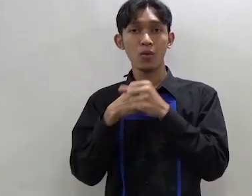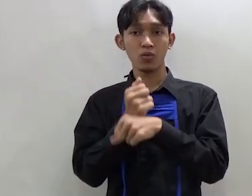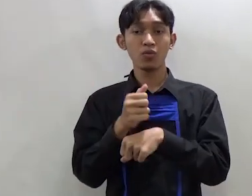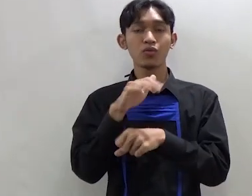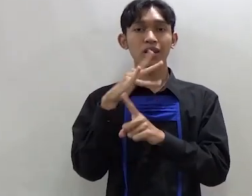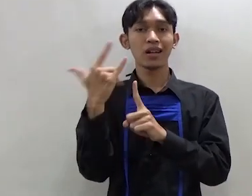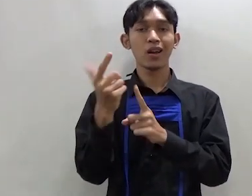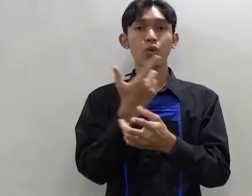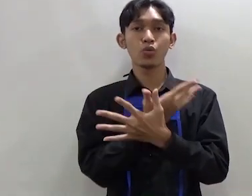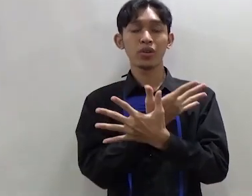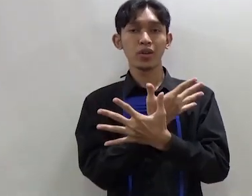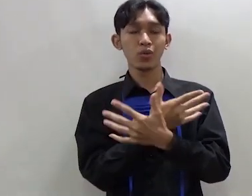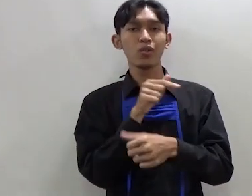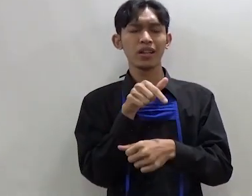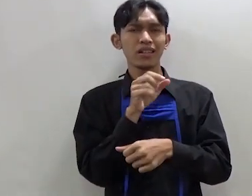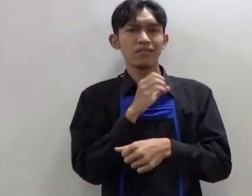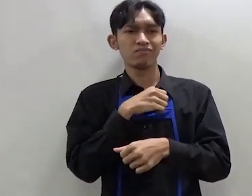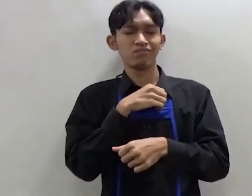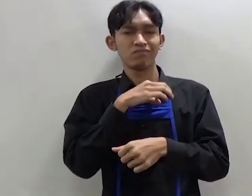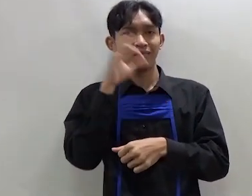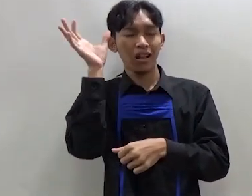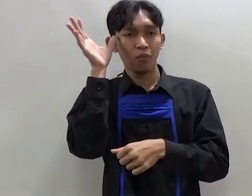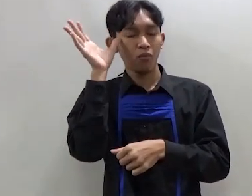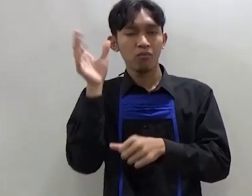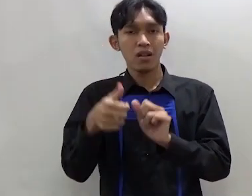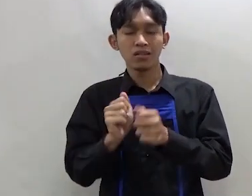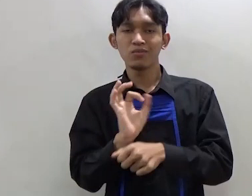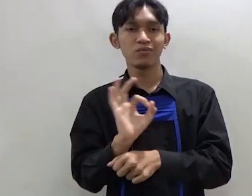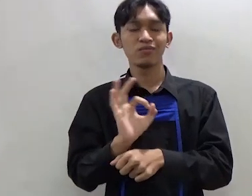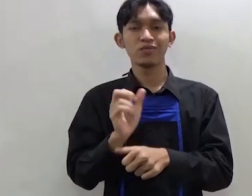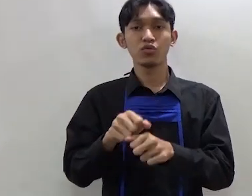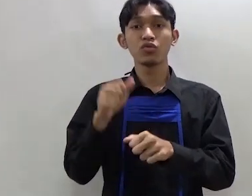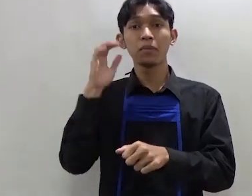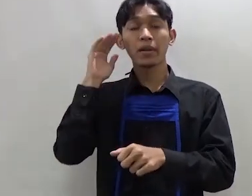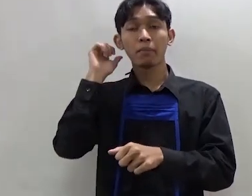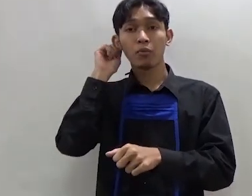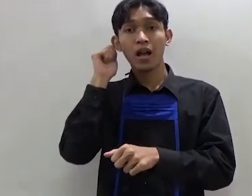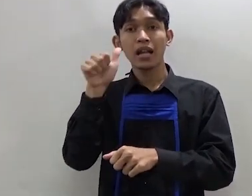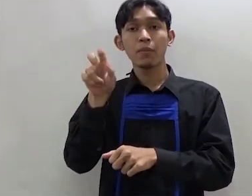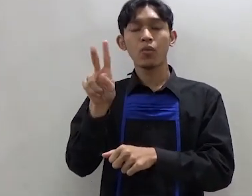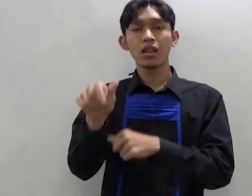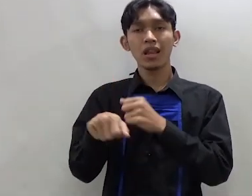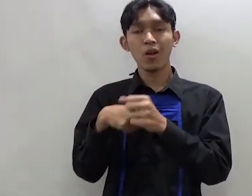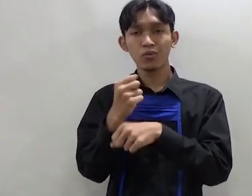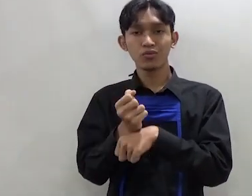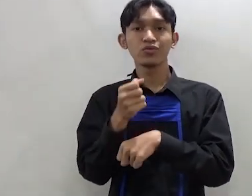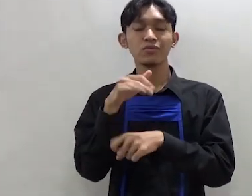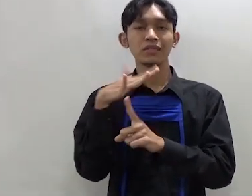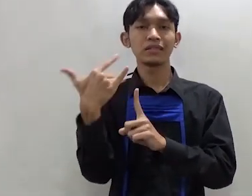selama dua hari ini, jadi bersamaan dengan Lebaran kemarin, hanya